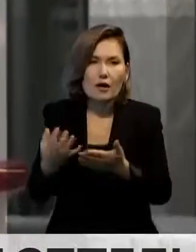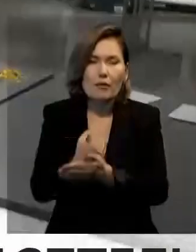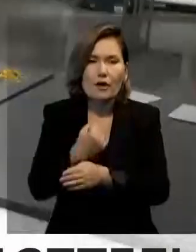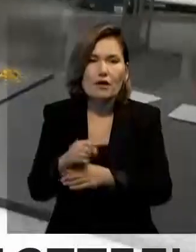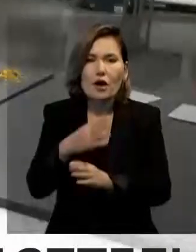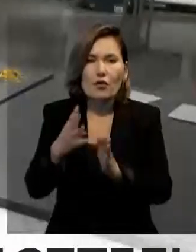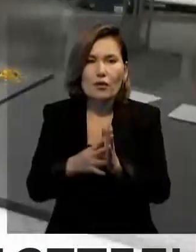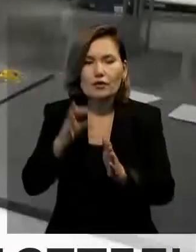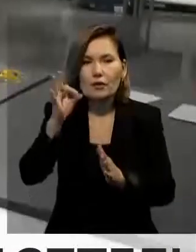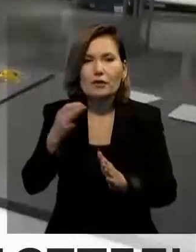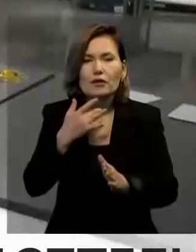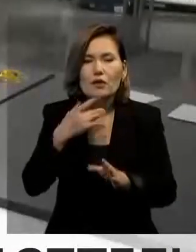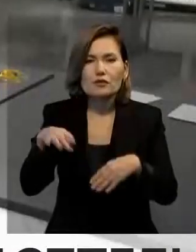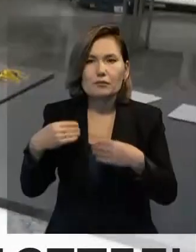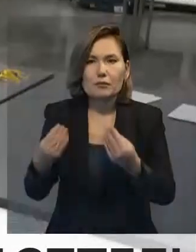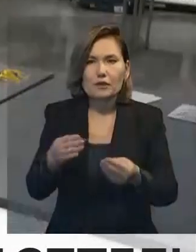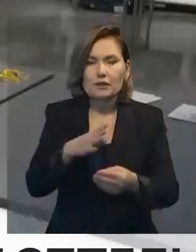сайлаушылардың 19% дауыс берді.